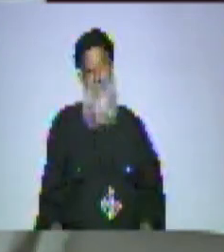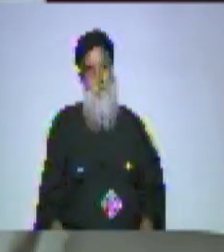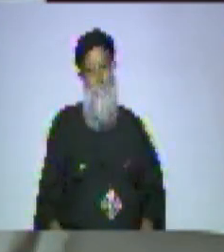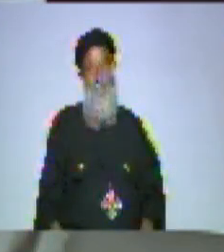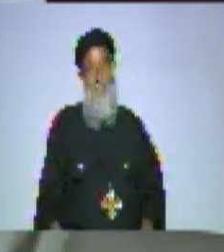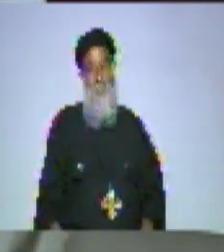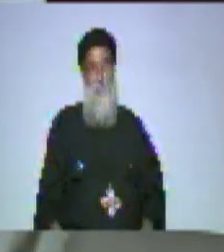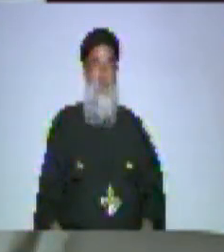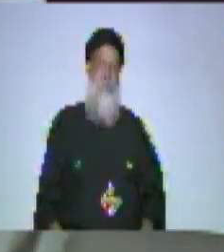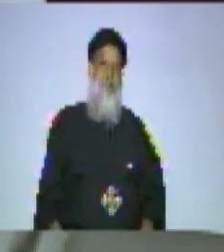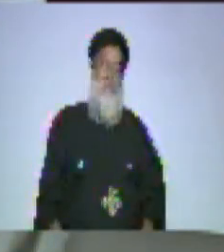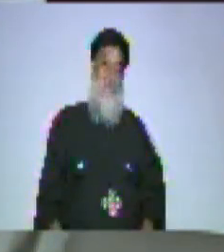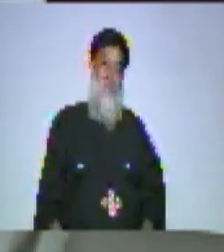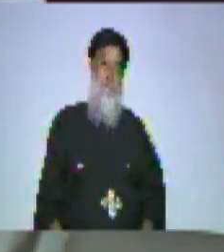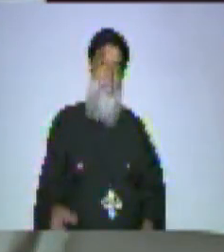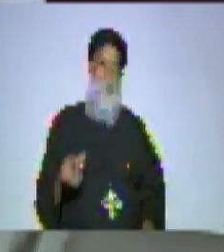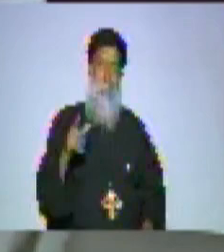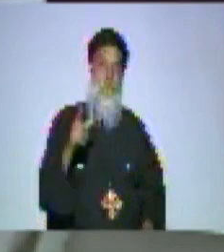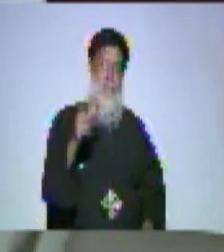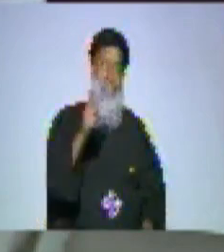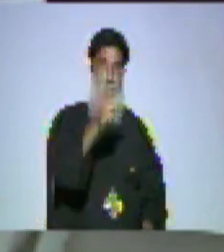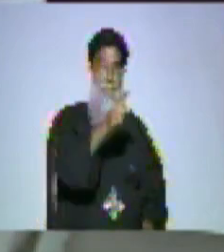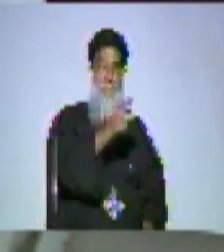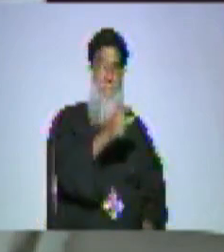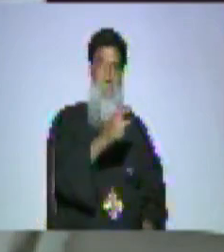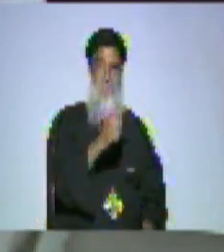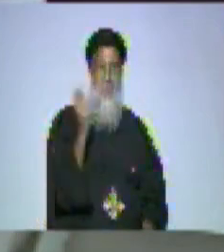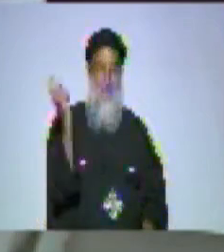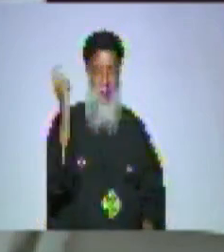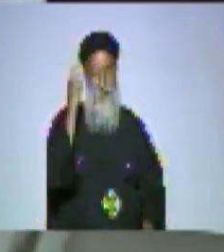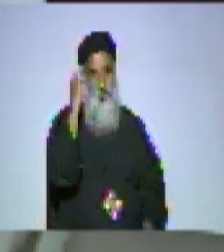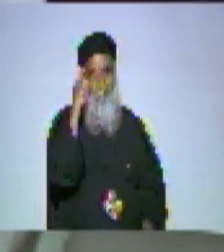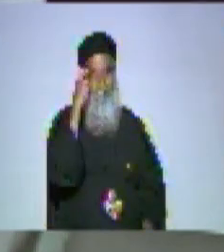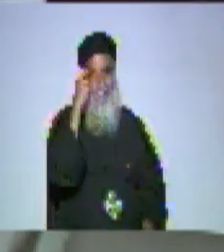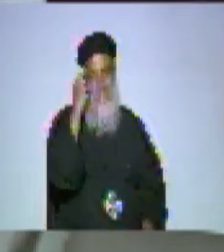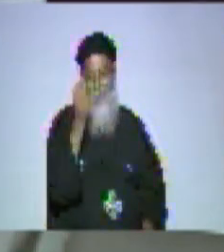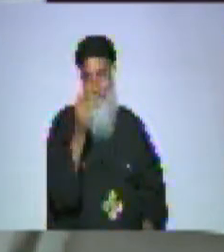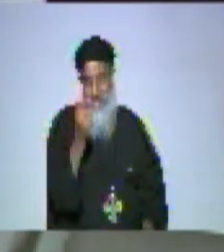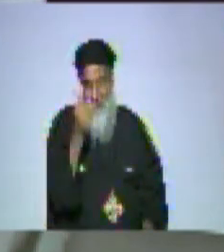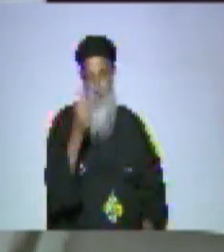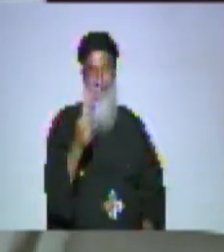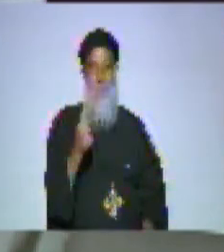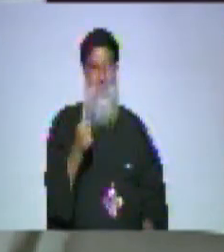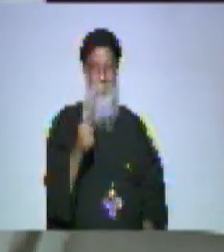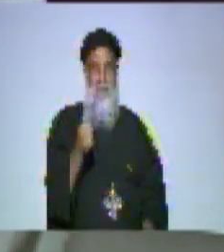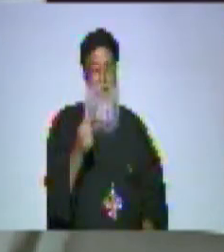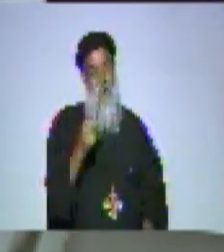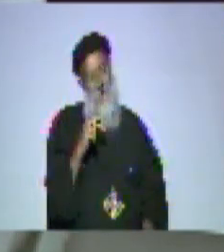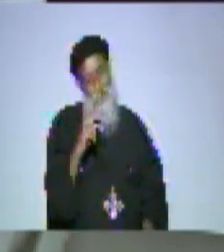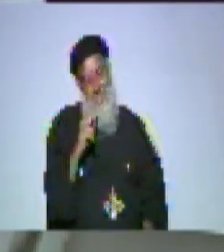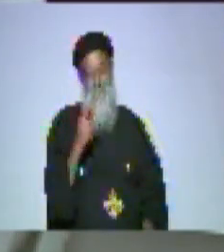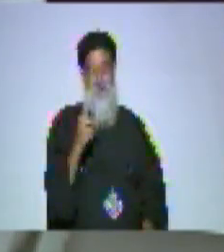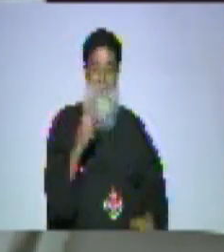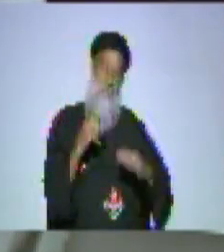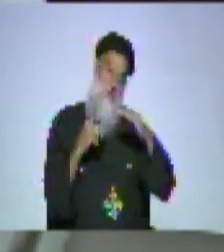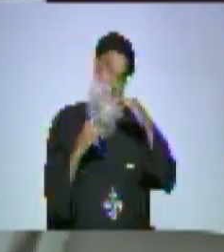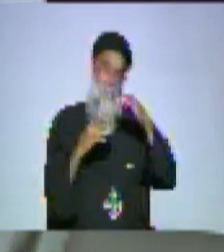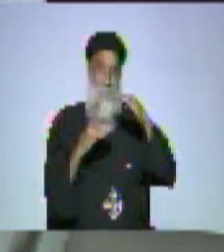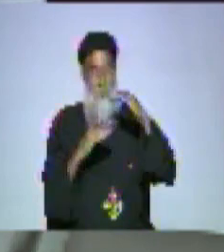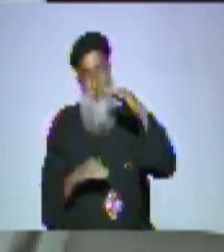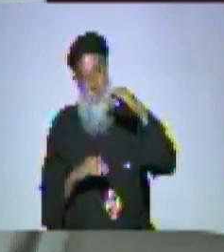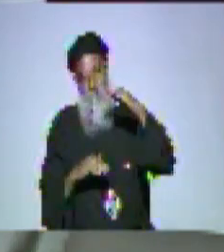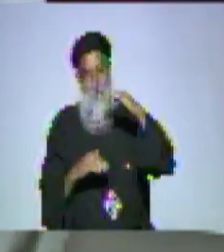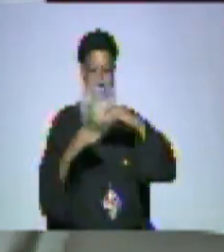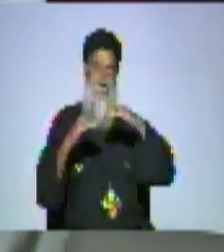موجوده لكن بيبقى في ديفيكت بنسبه مئويه معينه تزيد او تقل